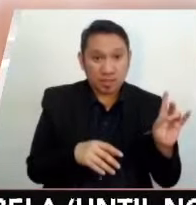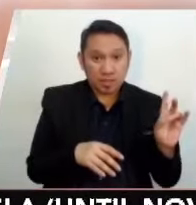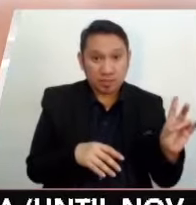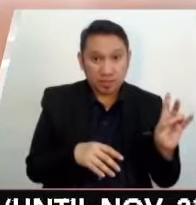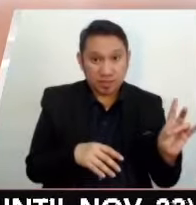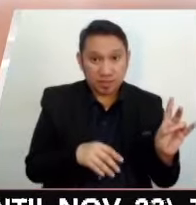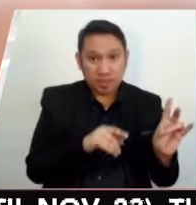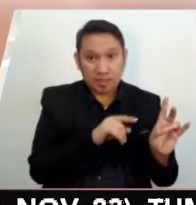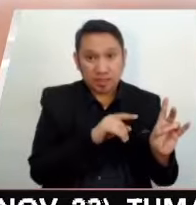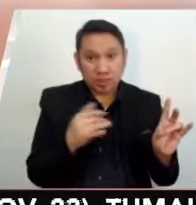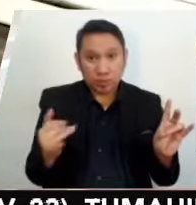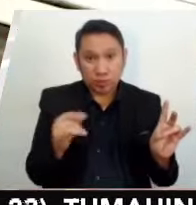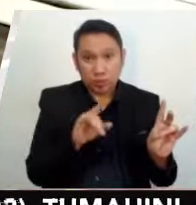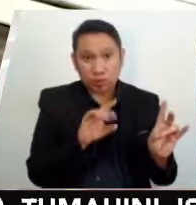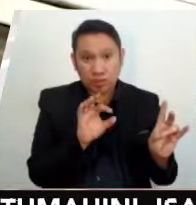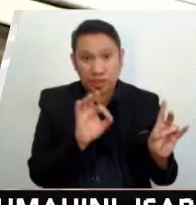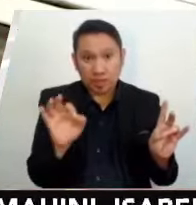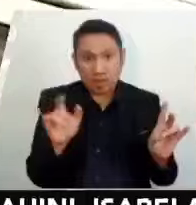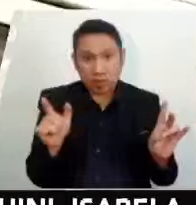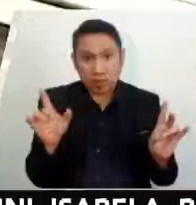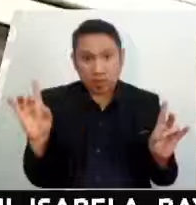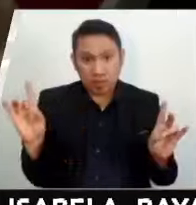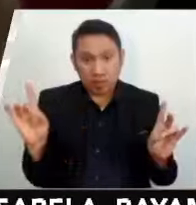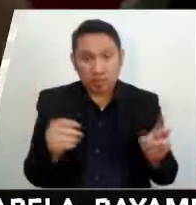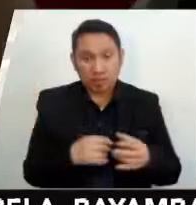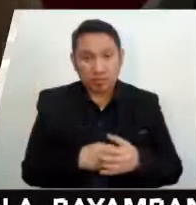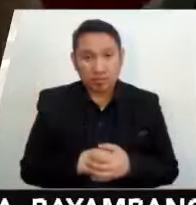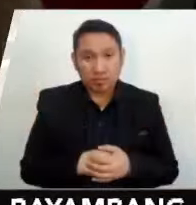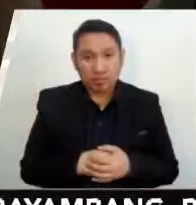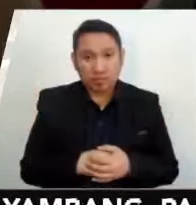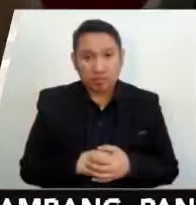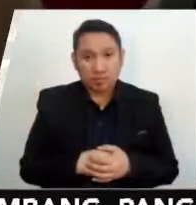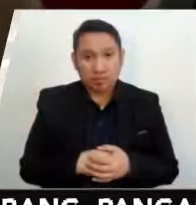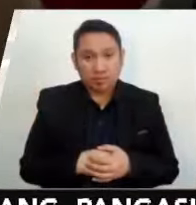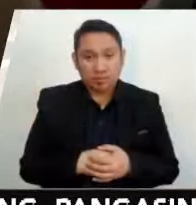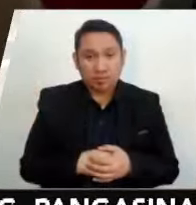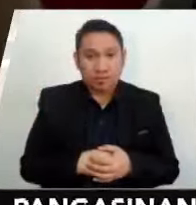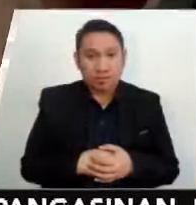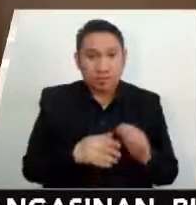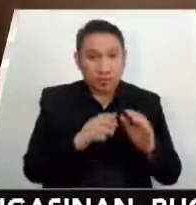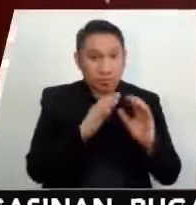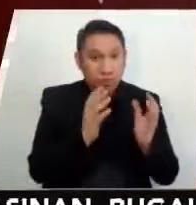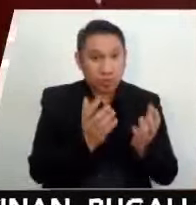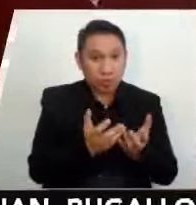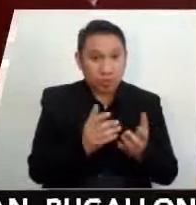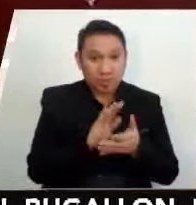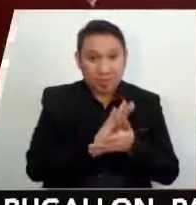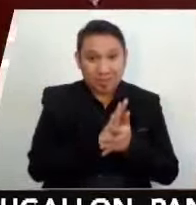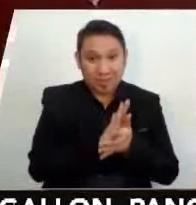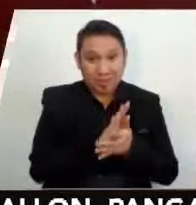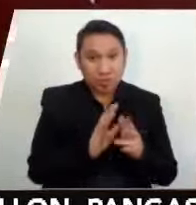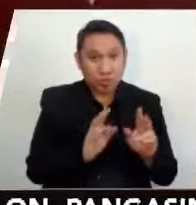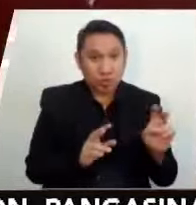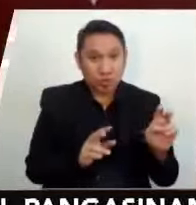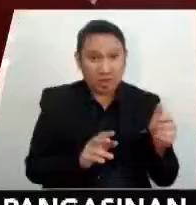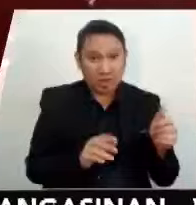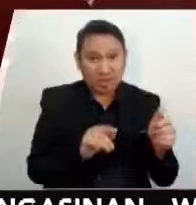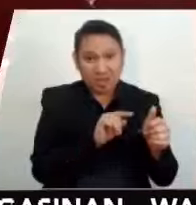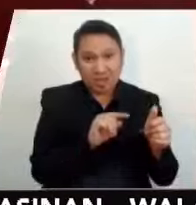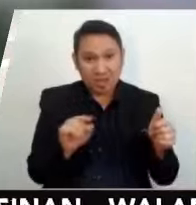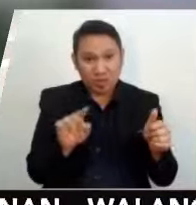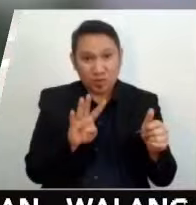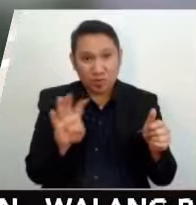hanggang 928 50 keso de bola mula sa Php20 hanggang ph4